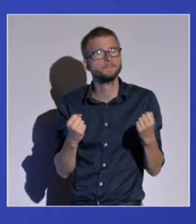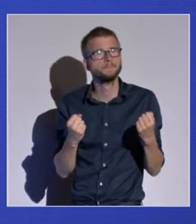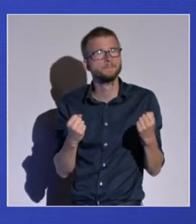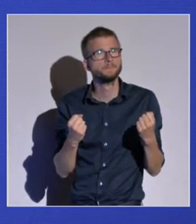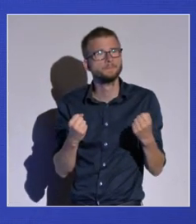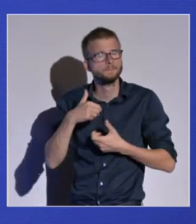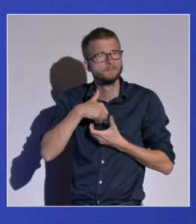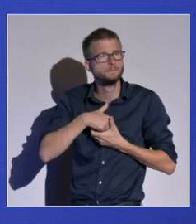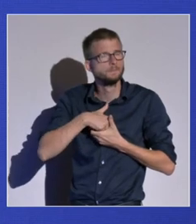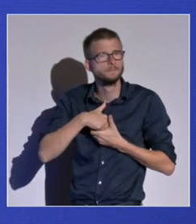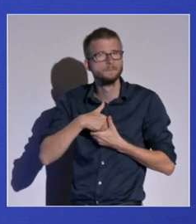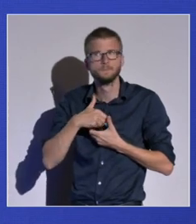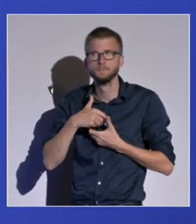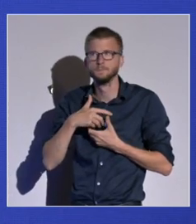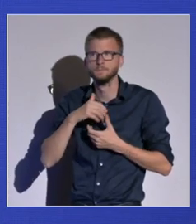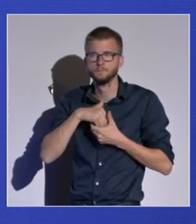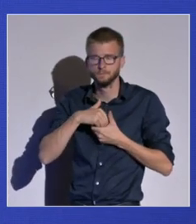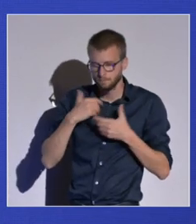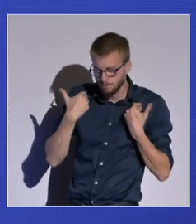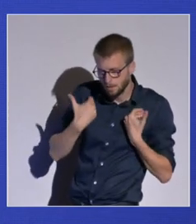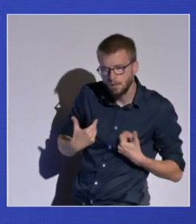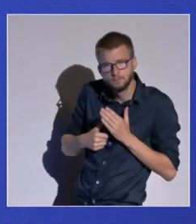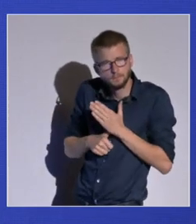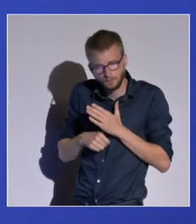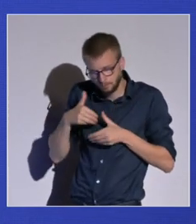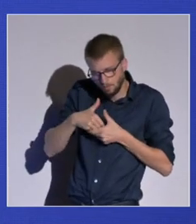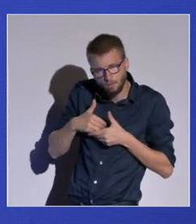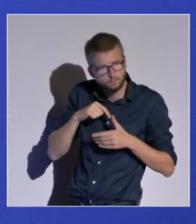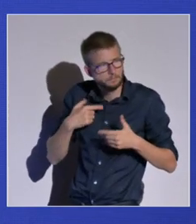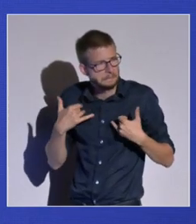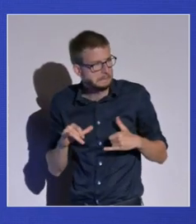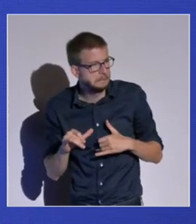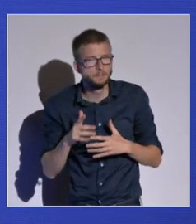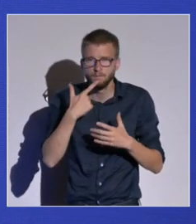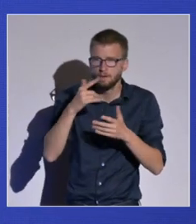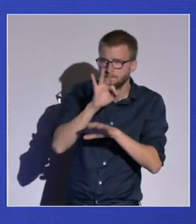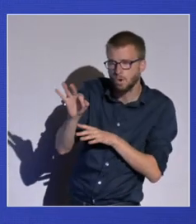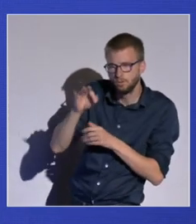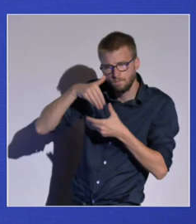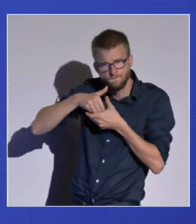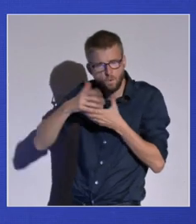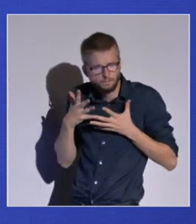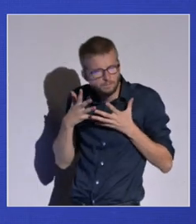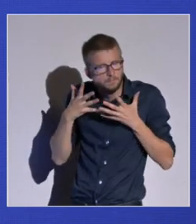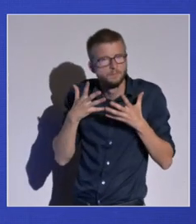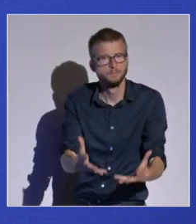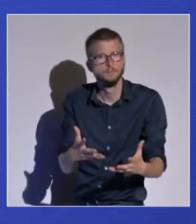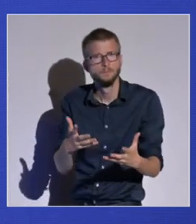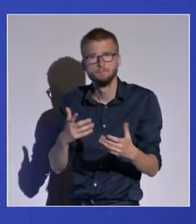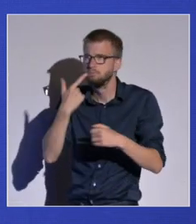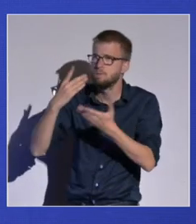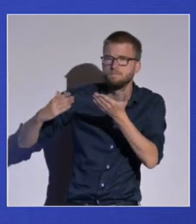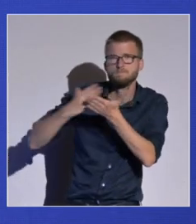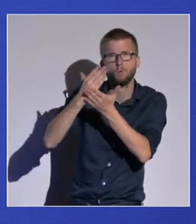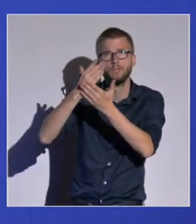du fond de ce que nous sommes, de ce qu'est la France, engagement du projet